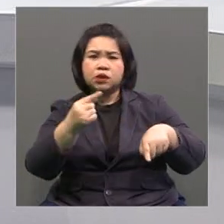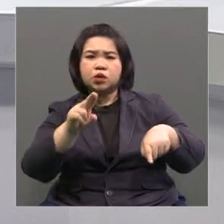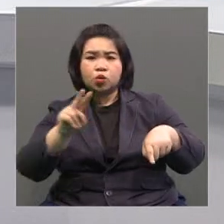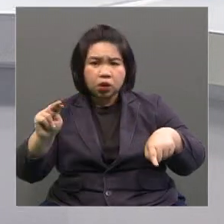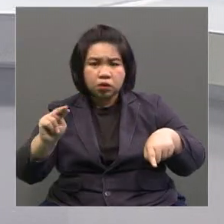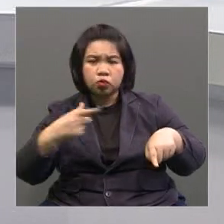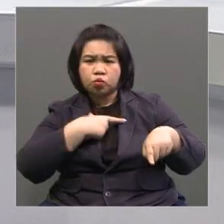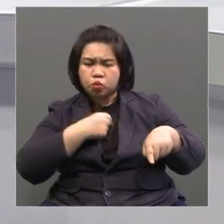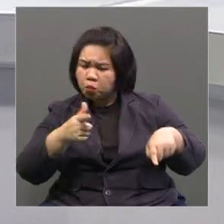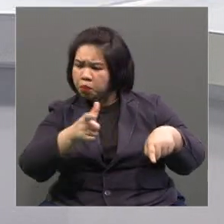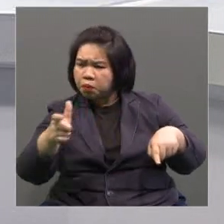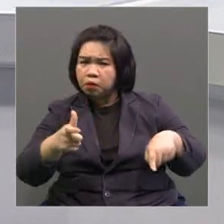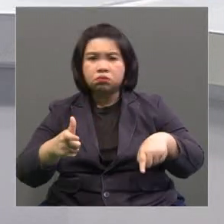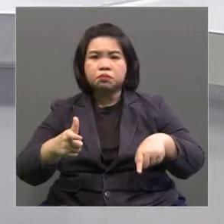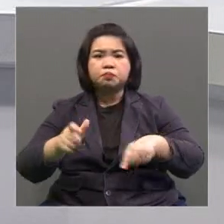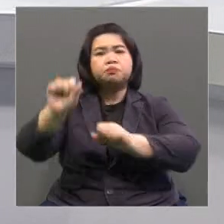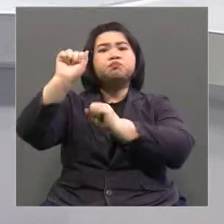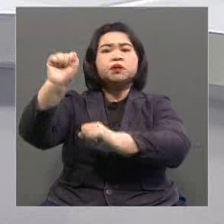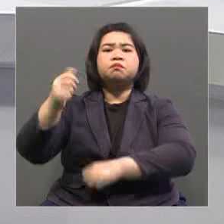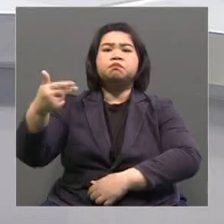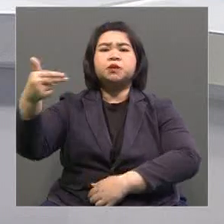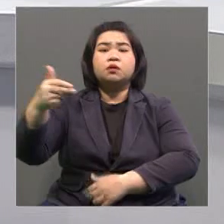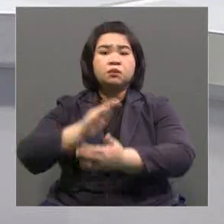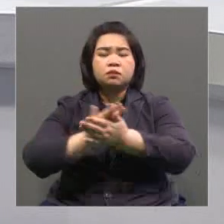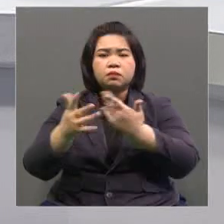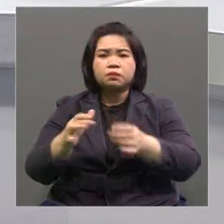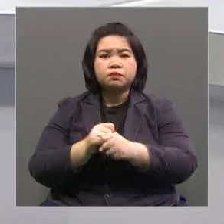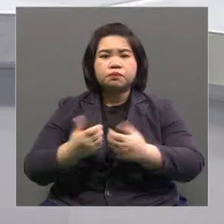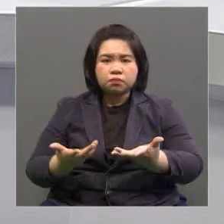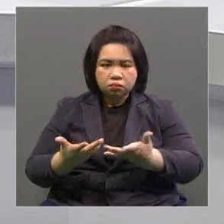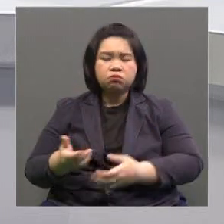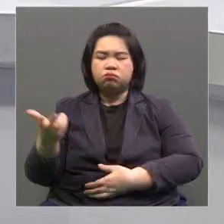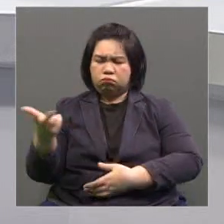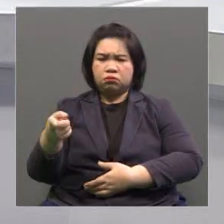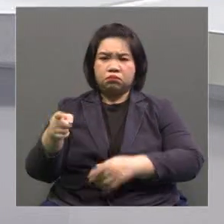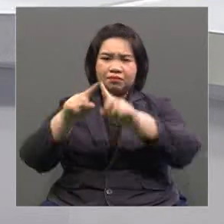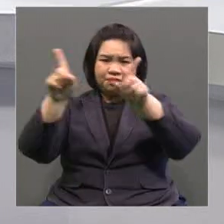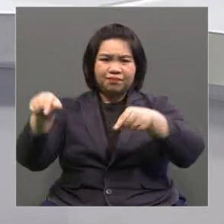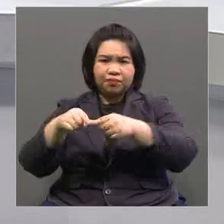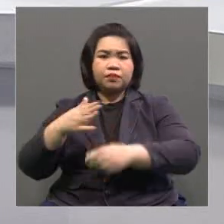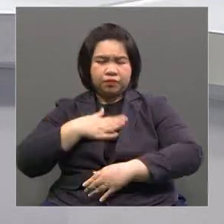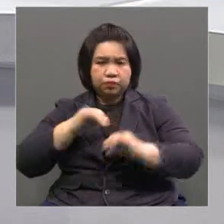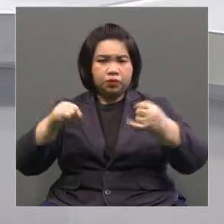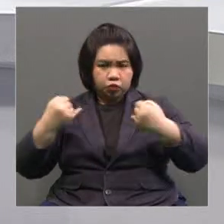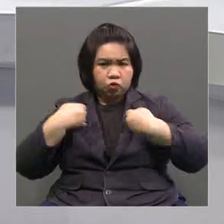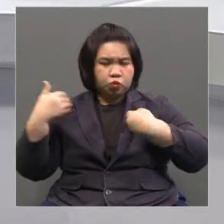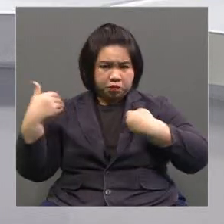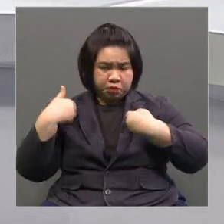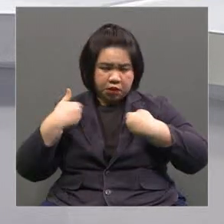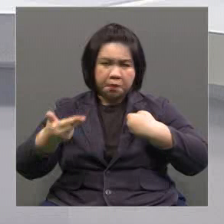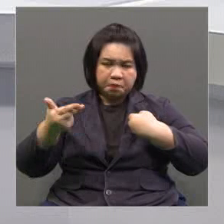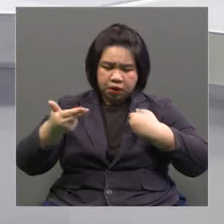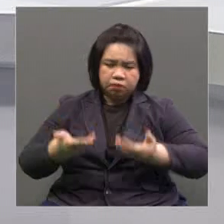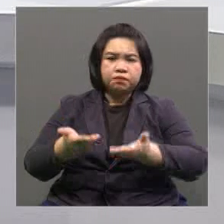ชอบอยากได้แบงค์กันแล้วติดฝาบ้านไว้เรียบร้อยแล้วอย่างเงี้ยต้องทำอย่างไรก็ต้องเอาไปแจ้งกับนายทะเบียนนะคะที่อยู่ในพื้นที่แต่ละ